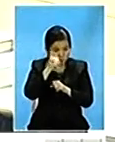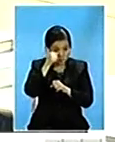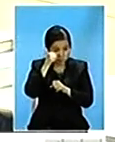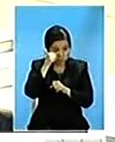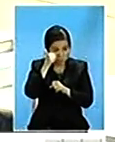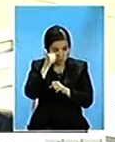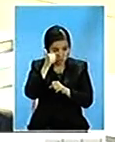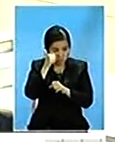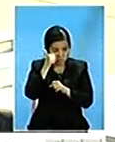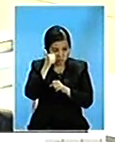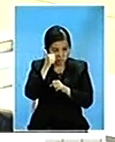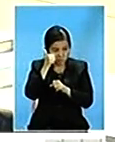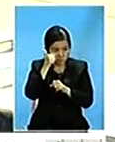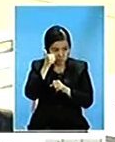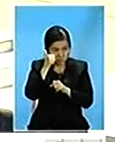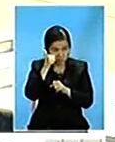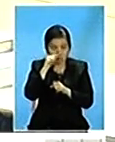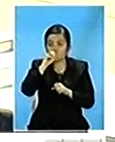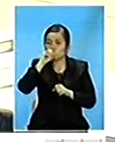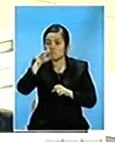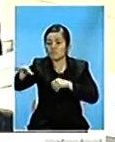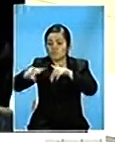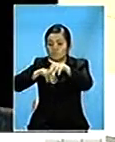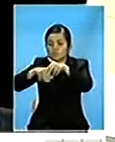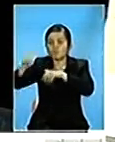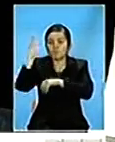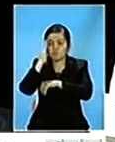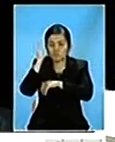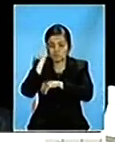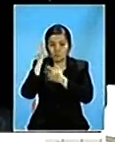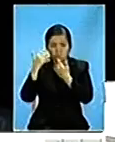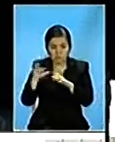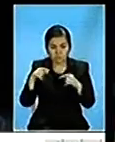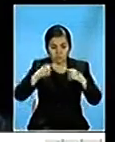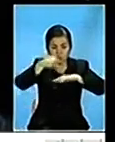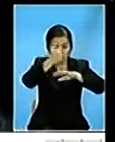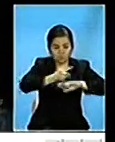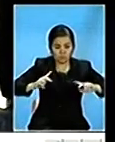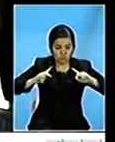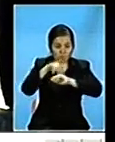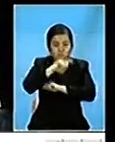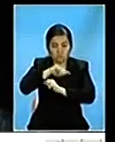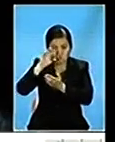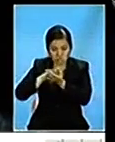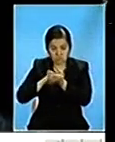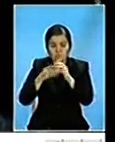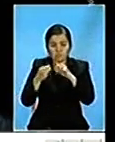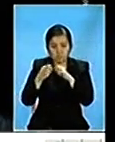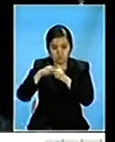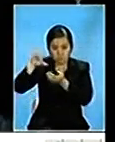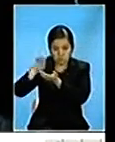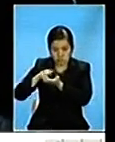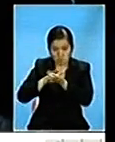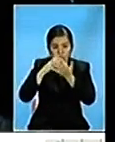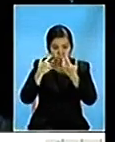ได้ไปภาษาให้ประชาชนได้ทราบว่าท่านปรีได้รับเรื่องราวความเดือดร้อนจะแก้ไขแล้วท่